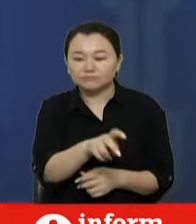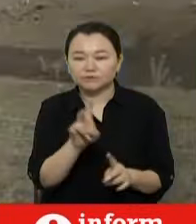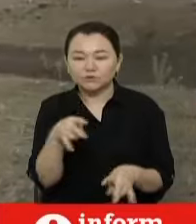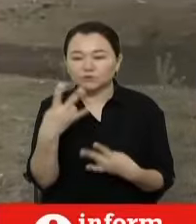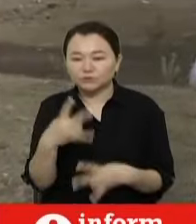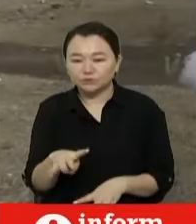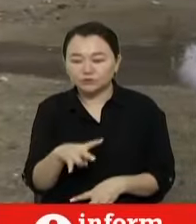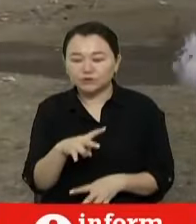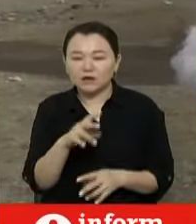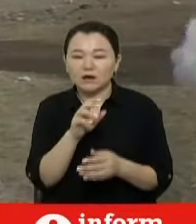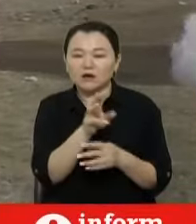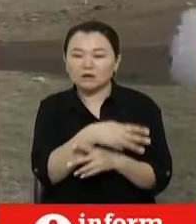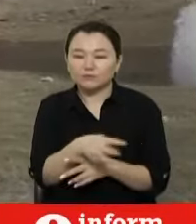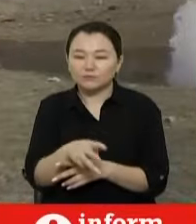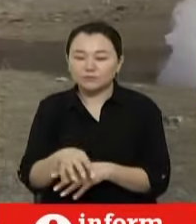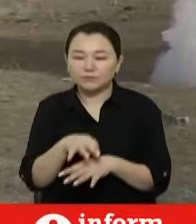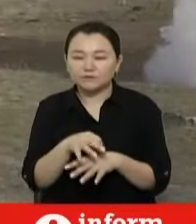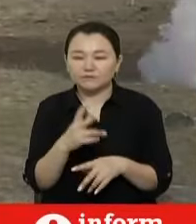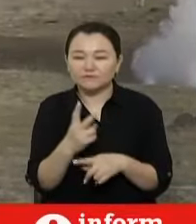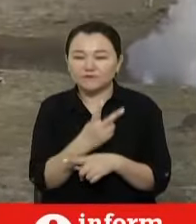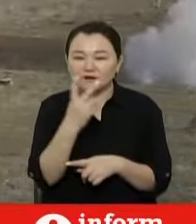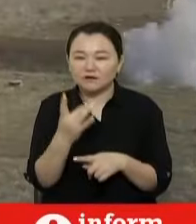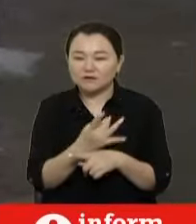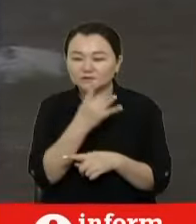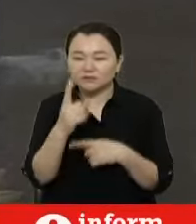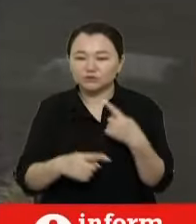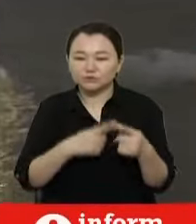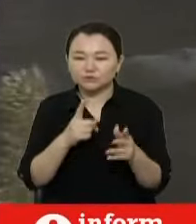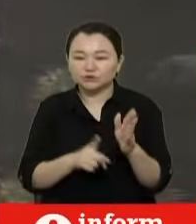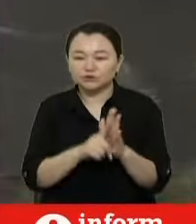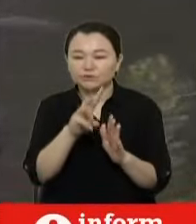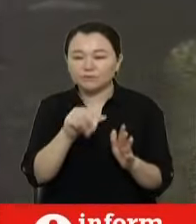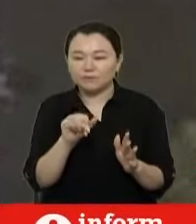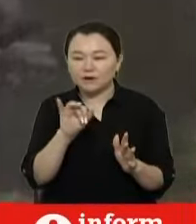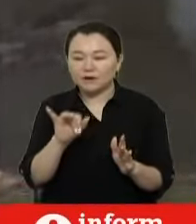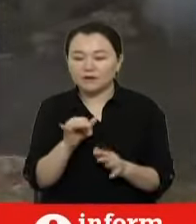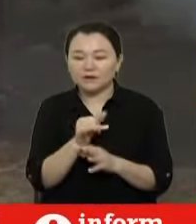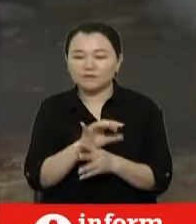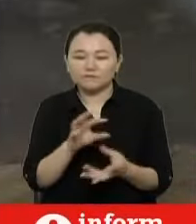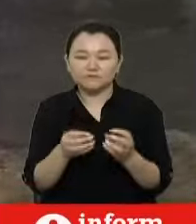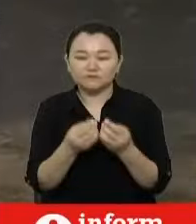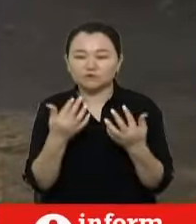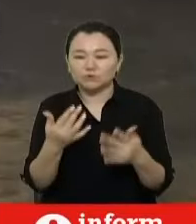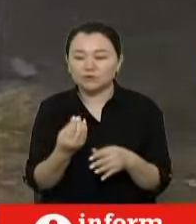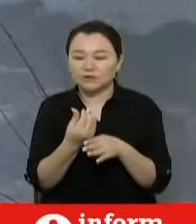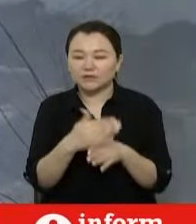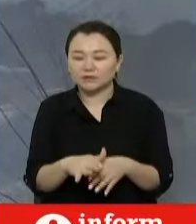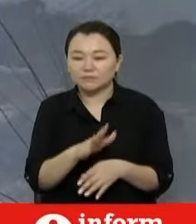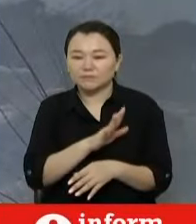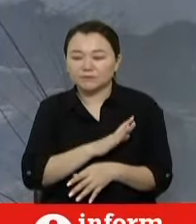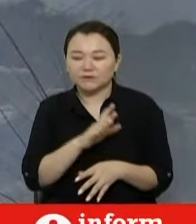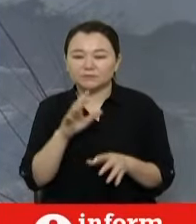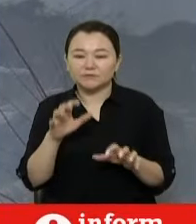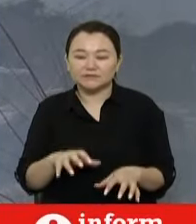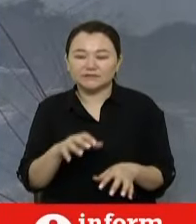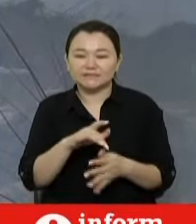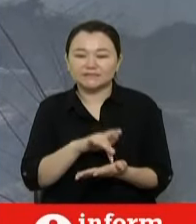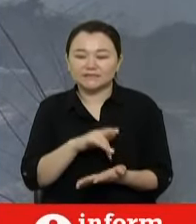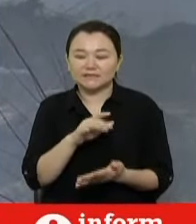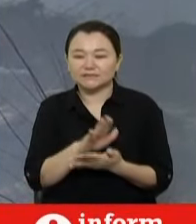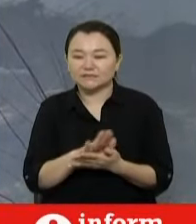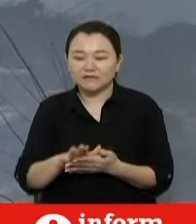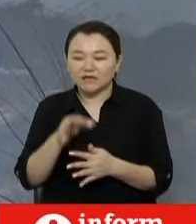дезобработка. Обработка проводится в 2 тура. Следующий планируют начать уже в мае. Сколько всего было выделено на эти работы, представители Центра